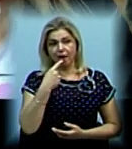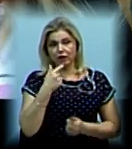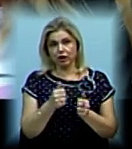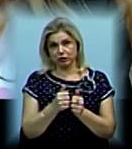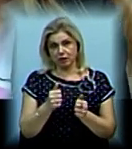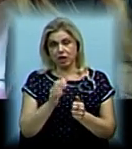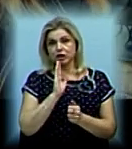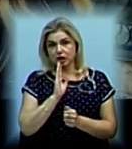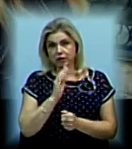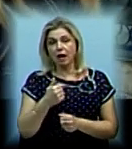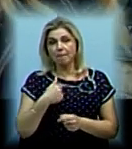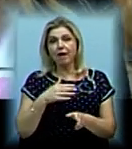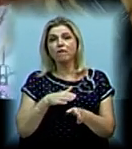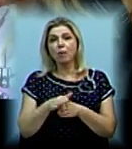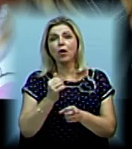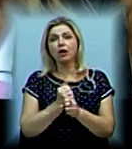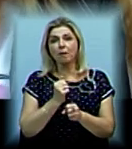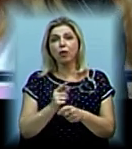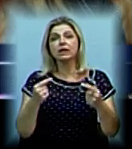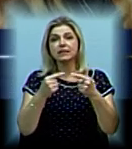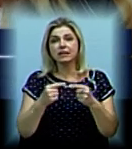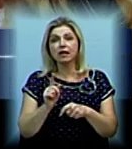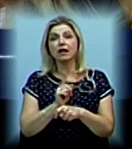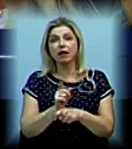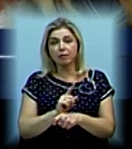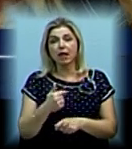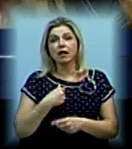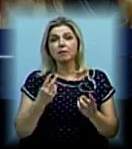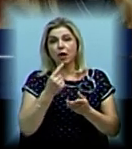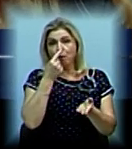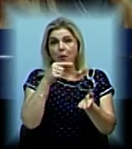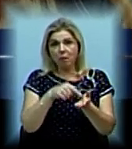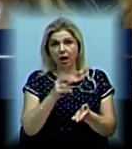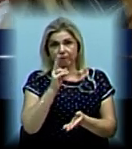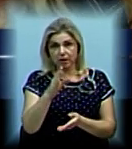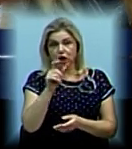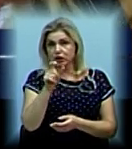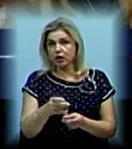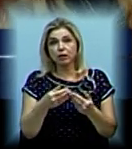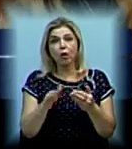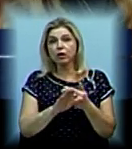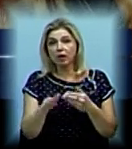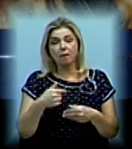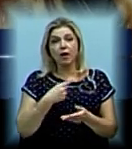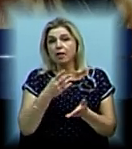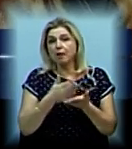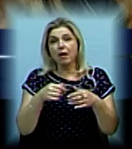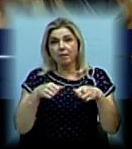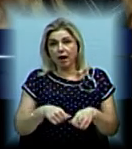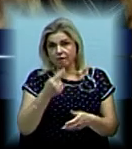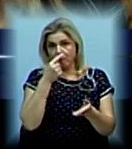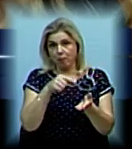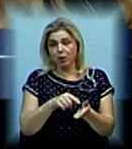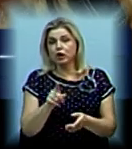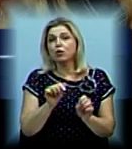Ми, газівники, виконуємо свої роботи згідно регламенту. Нам треба потрапити в квартиру. Людина не відчиняє. Ми не маємо права туди потрапити. Що